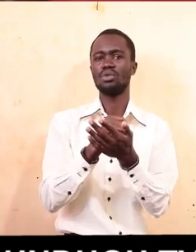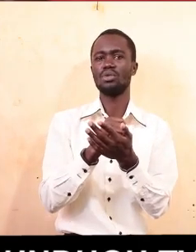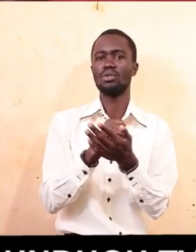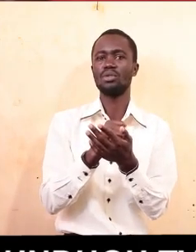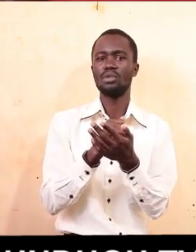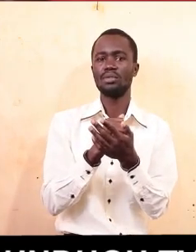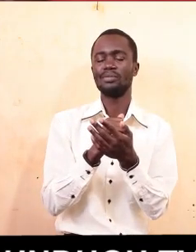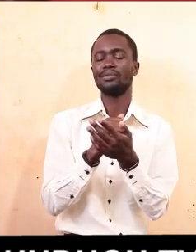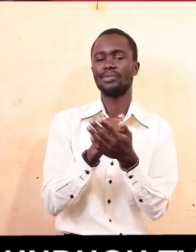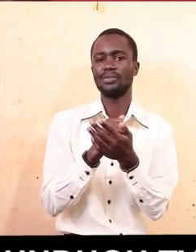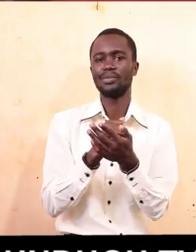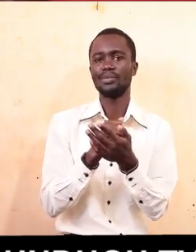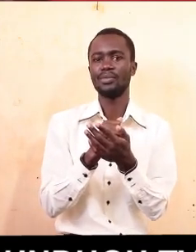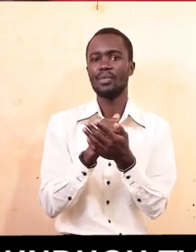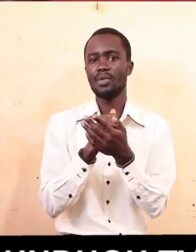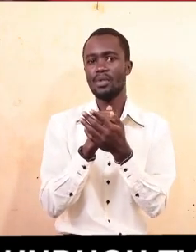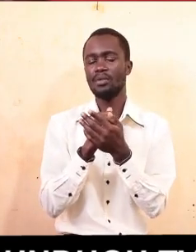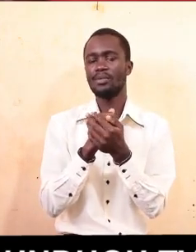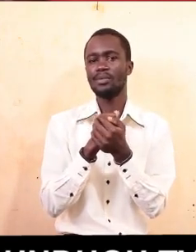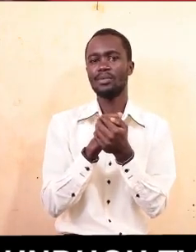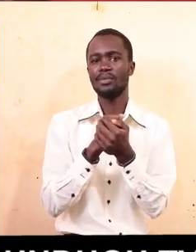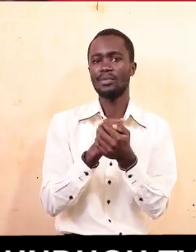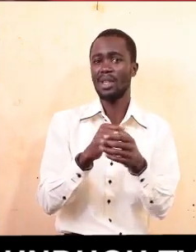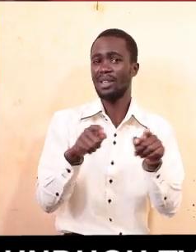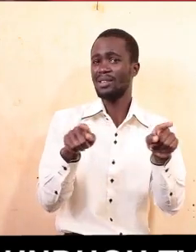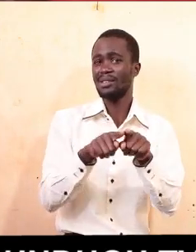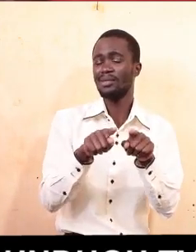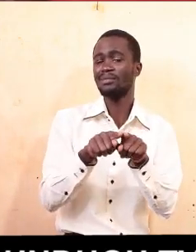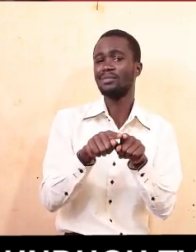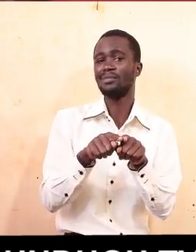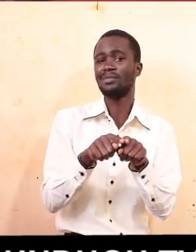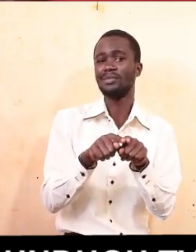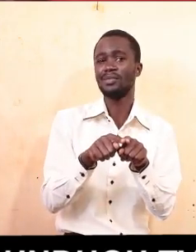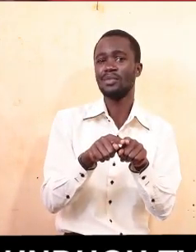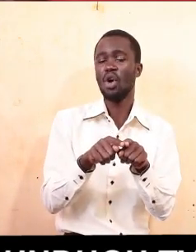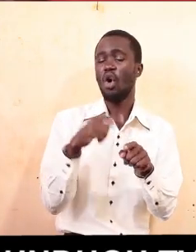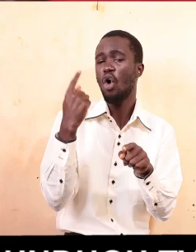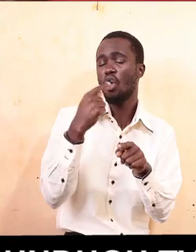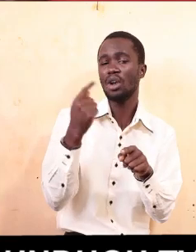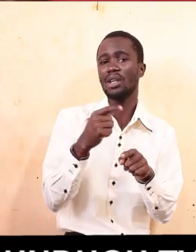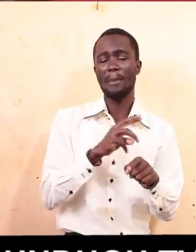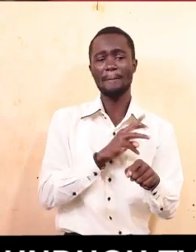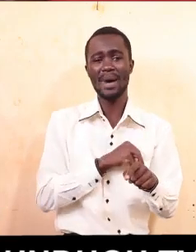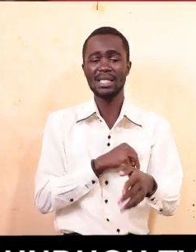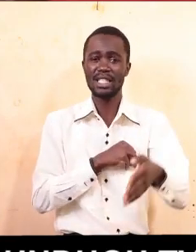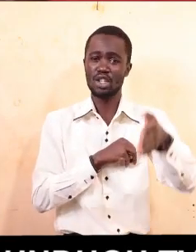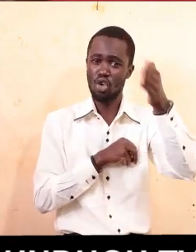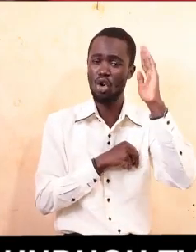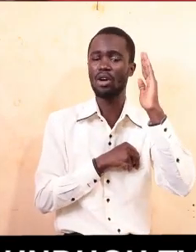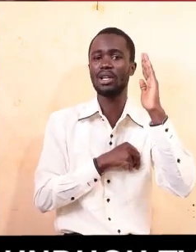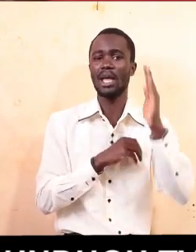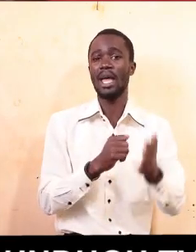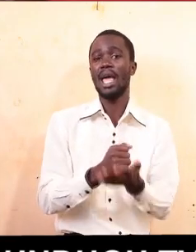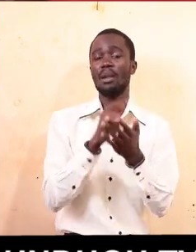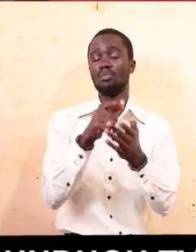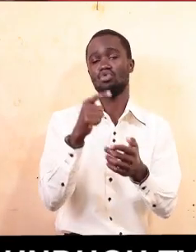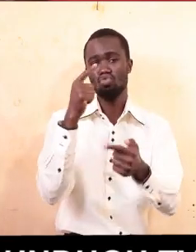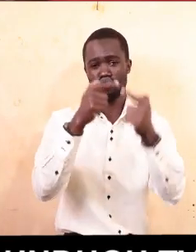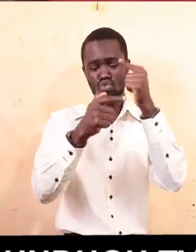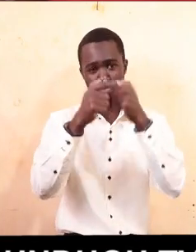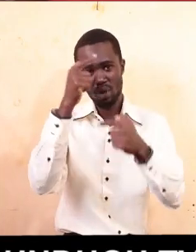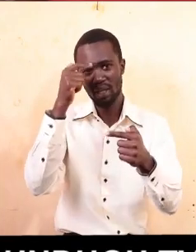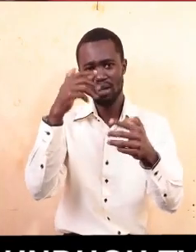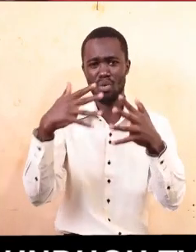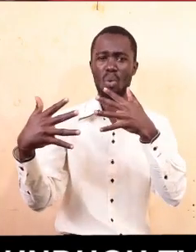wewe na kusimama na wewe katika vita, lakini Mungu kwa huruma zake. Hii inaonyesha kumbe huruma